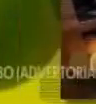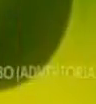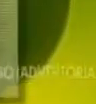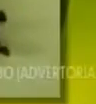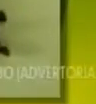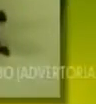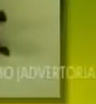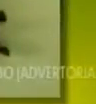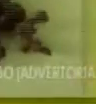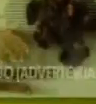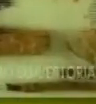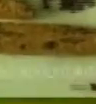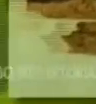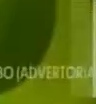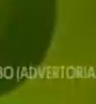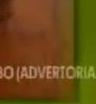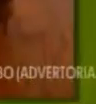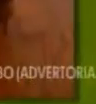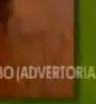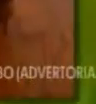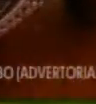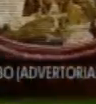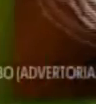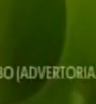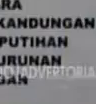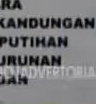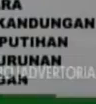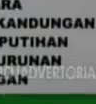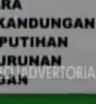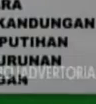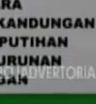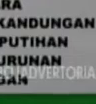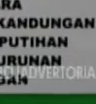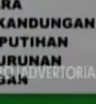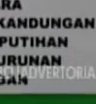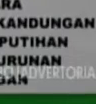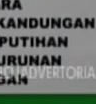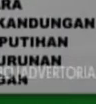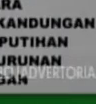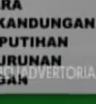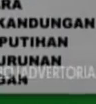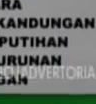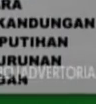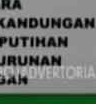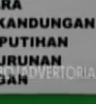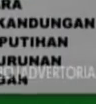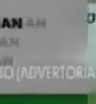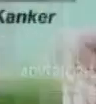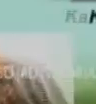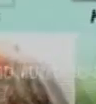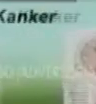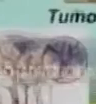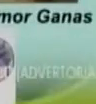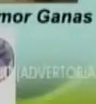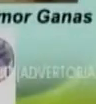ekstrak ramuan herbal. Ramuan dibuat khusus sesuai keluhan penyakit Anda. Berbagai jenis penyakit dapat diobati